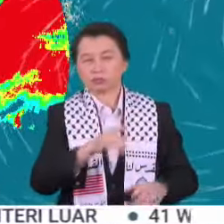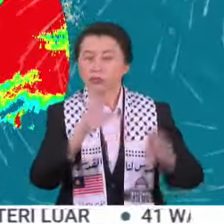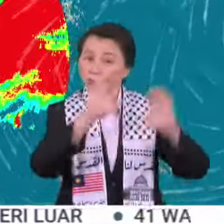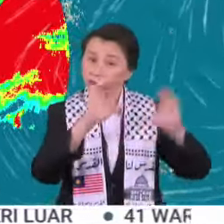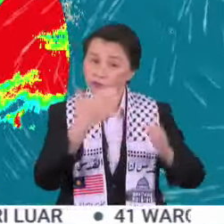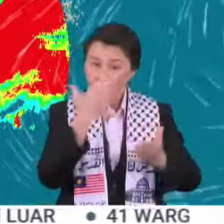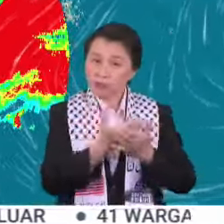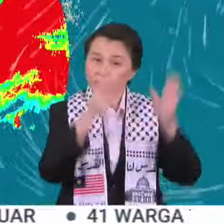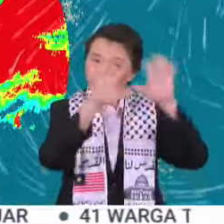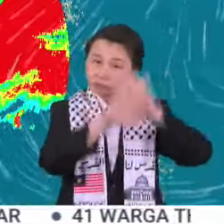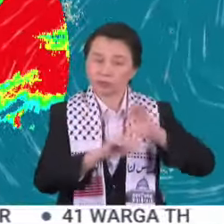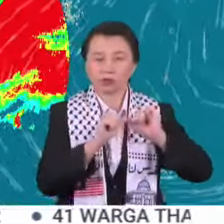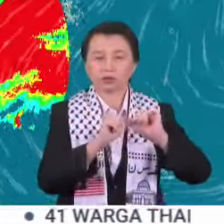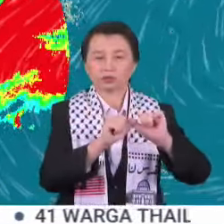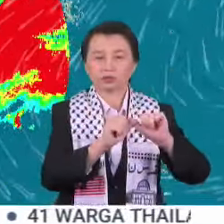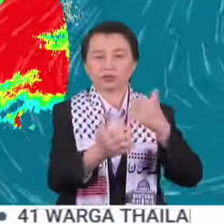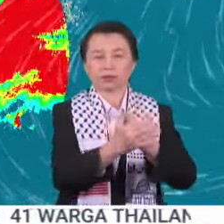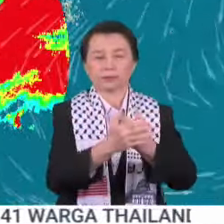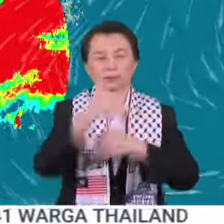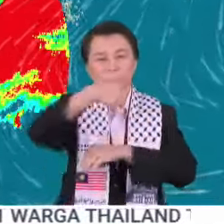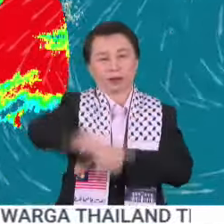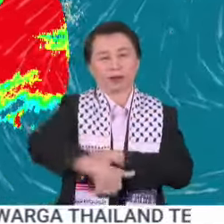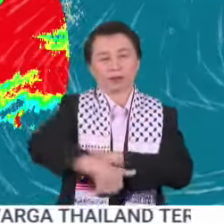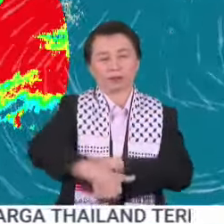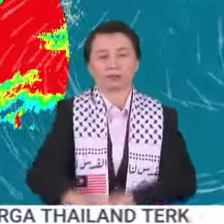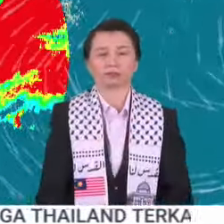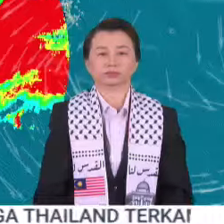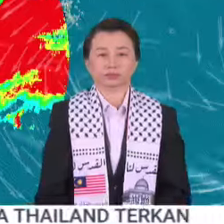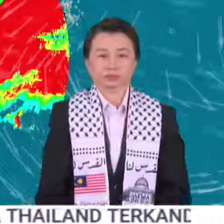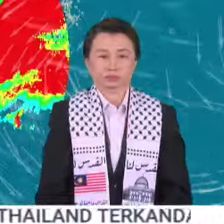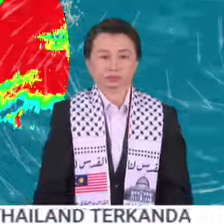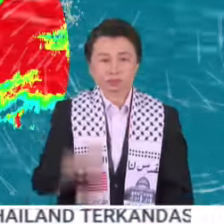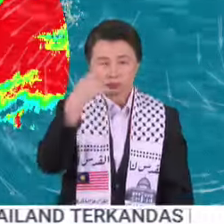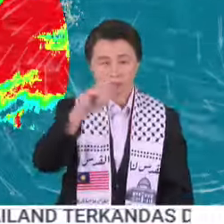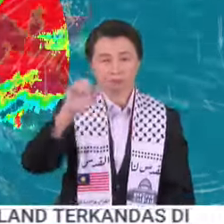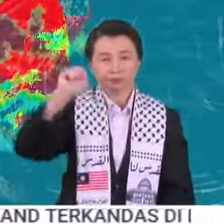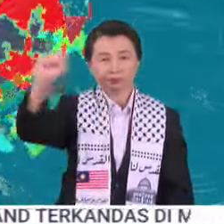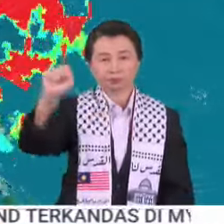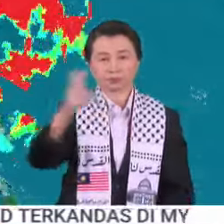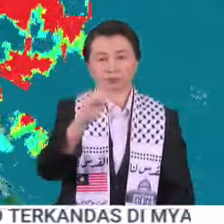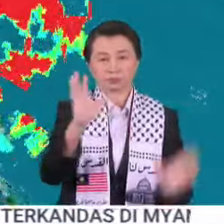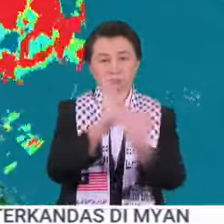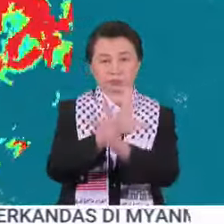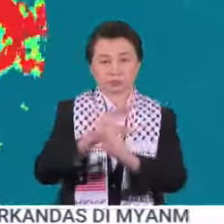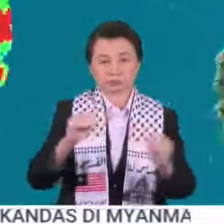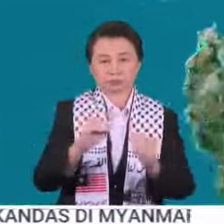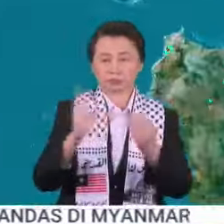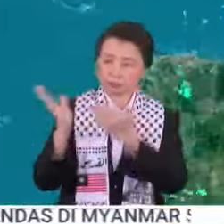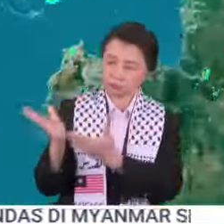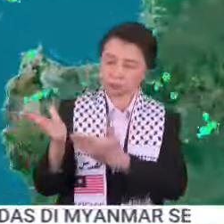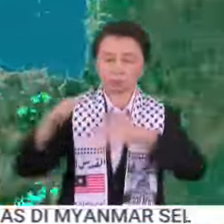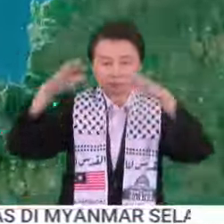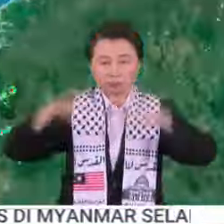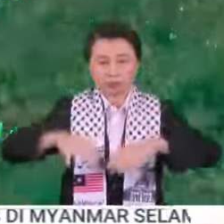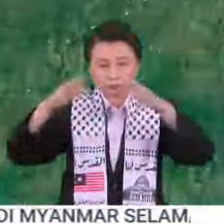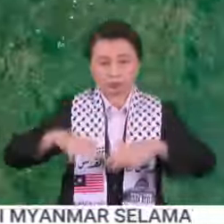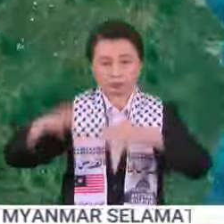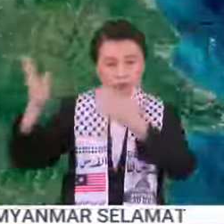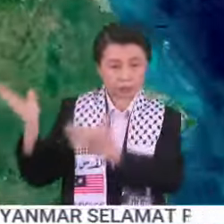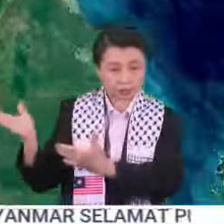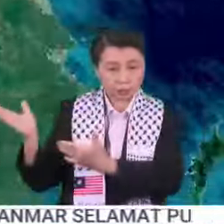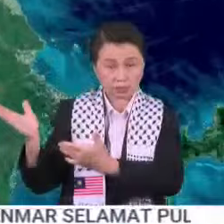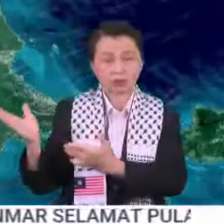ini boleh berterusan sehingga ke lewat malam nanti. Untuk negeri Sabah dan Sarawak pula, hujan kini sedang dicerap di